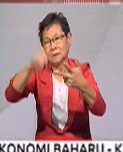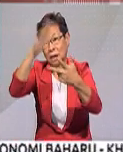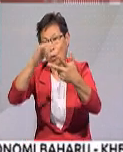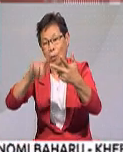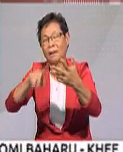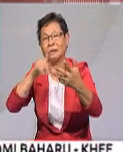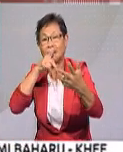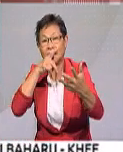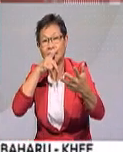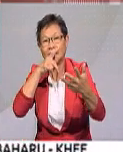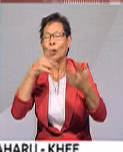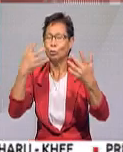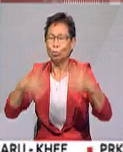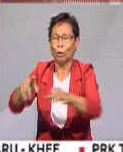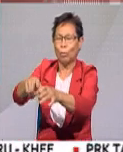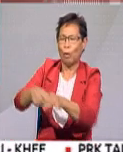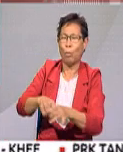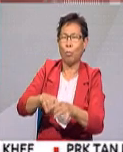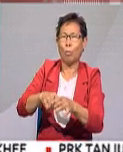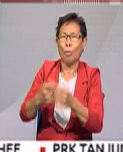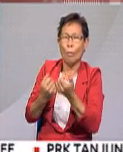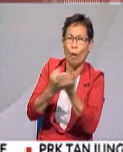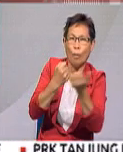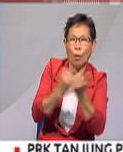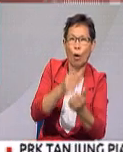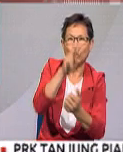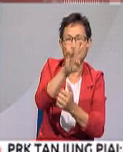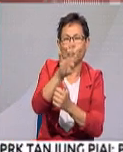serta Kedah dan berjaya meraih pembiayaan